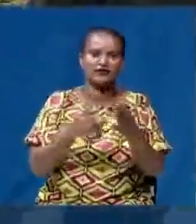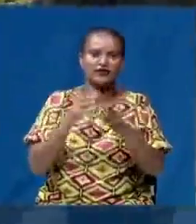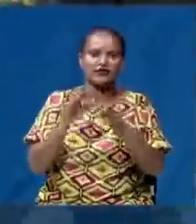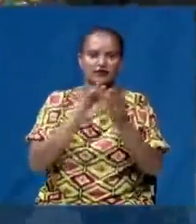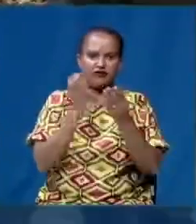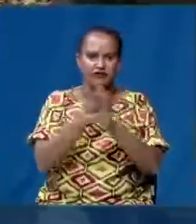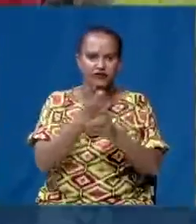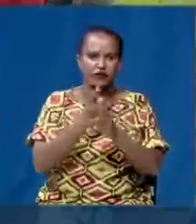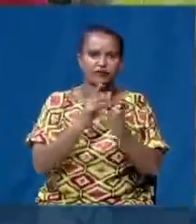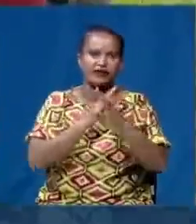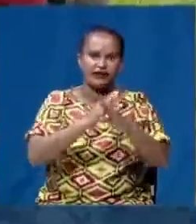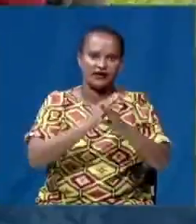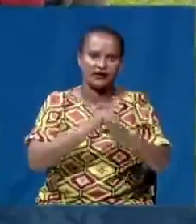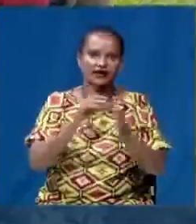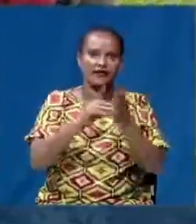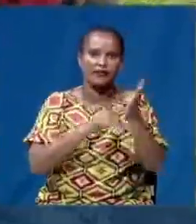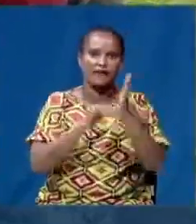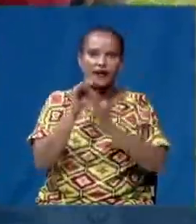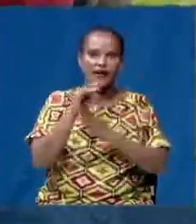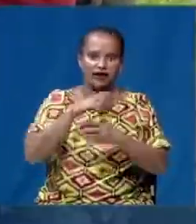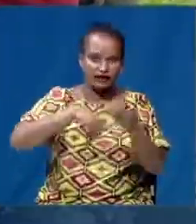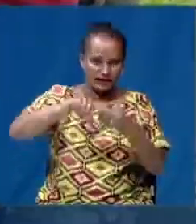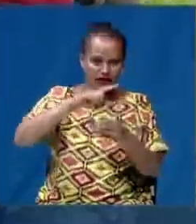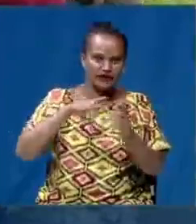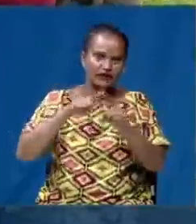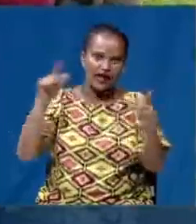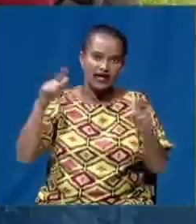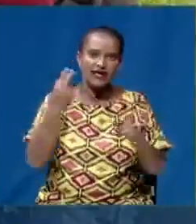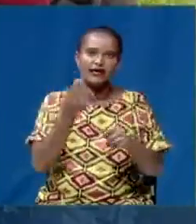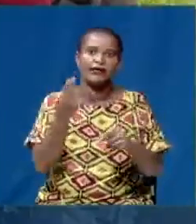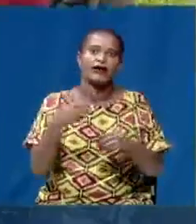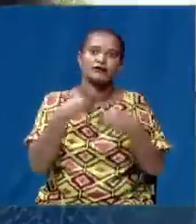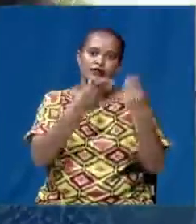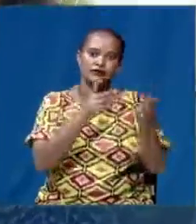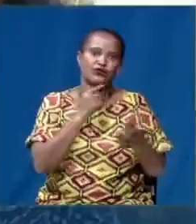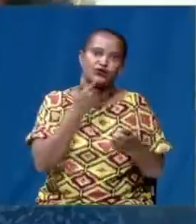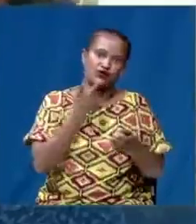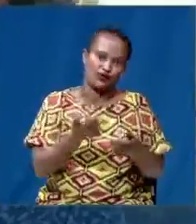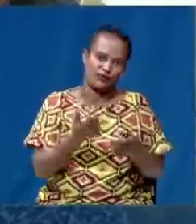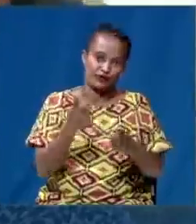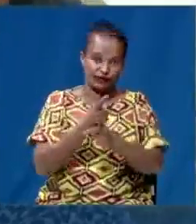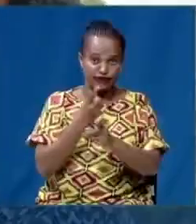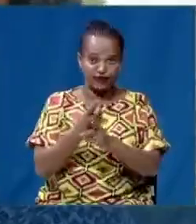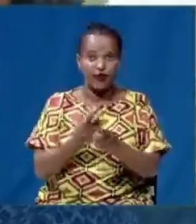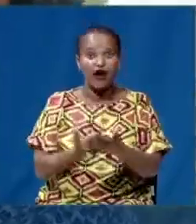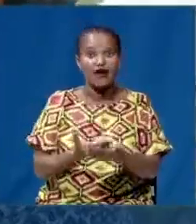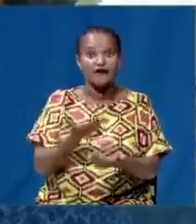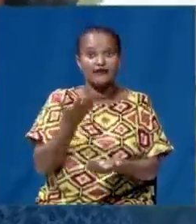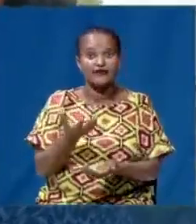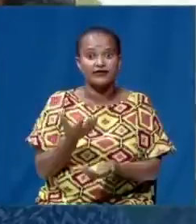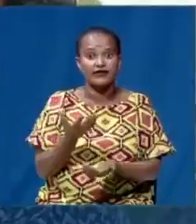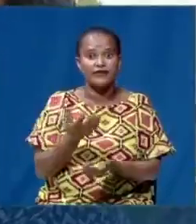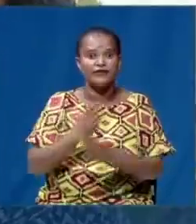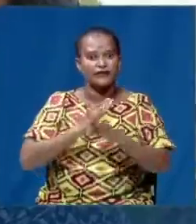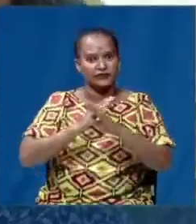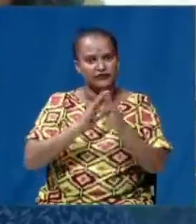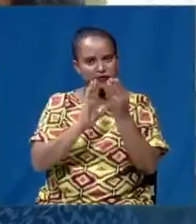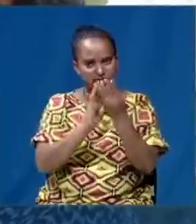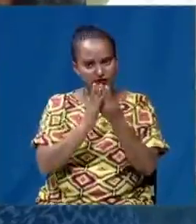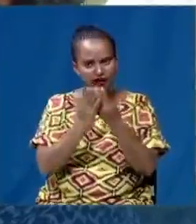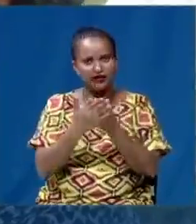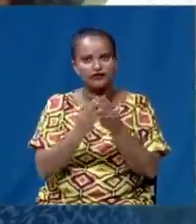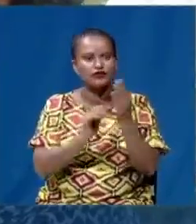ምክንኻንን ንከተማ መቐለን ከባቢኣን ዝለዓለ ኩሎ መድያዊ ረብሓ ዝህብ እዩ ኢሎም። ተፈጥሮ ሃፍቲ ብምክንኻንን